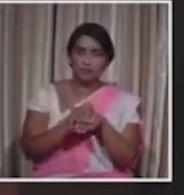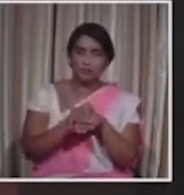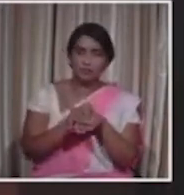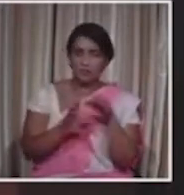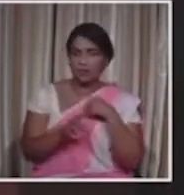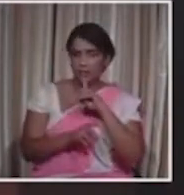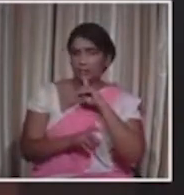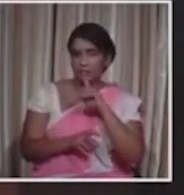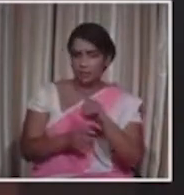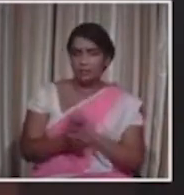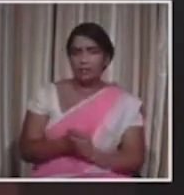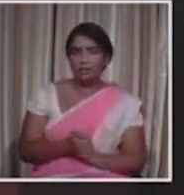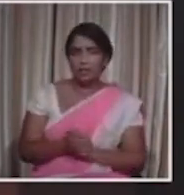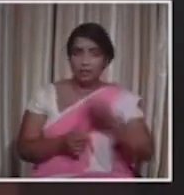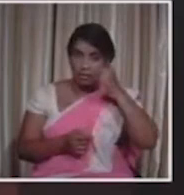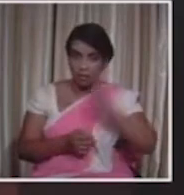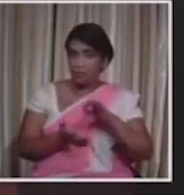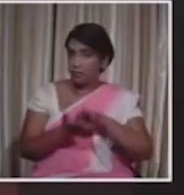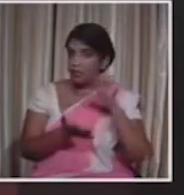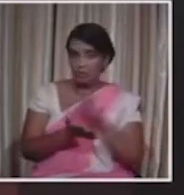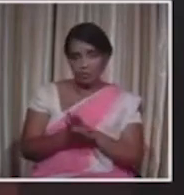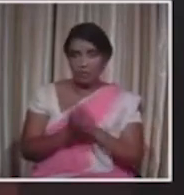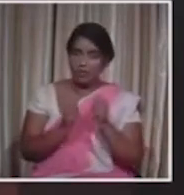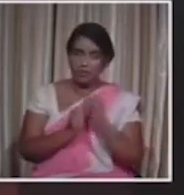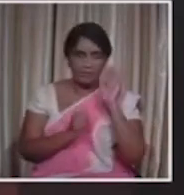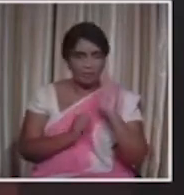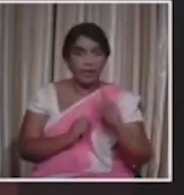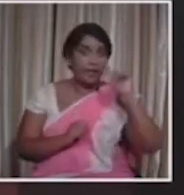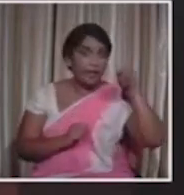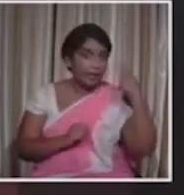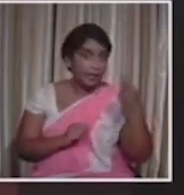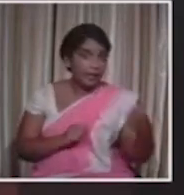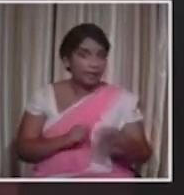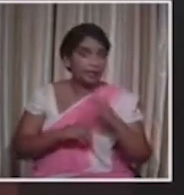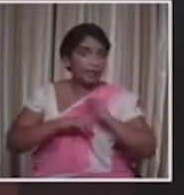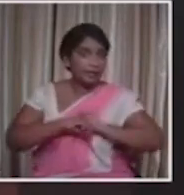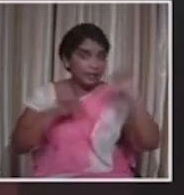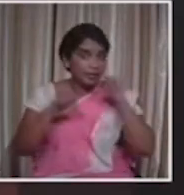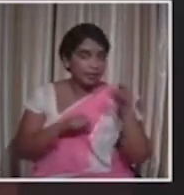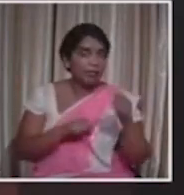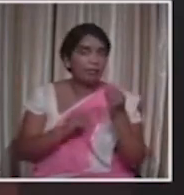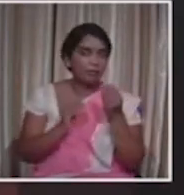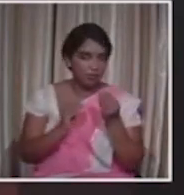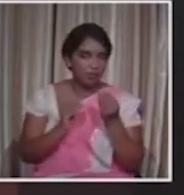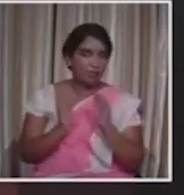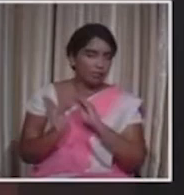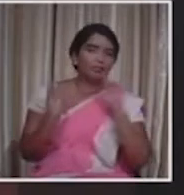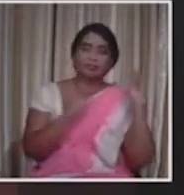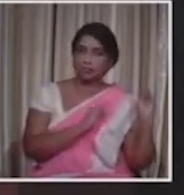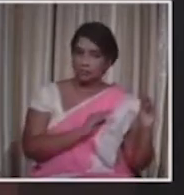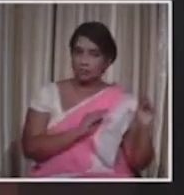මම පොඩි ඉල්ලීමක් කරනවා තීන්දුව තීරණයක් ගන්න එක අපි කරමු මේ හෙට දවසේ ක්‍රියාවලිය මදක් පසුවට